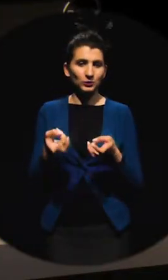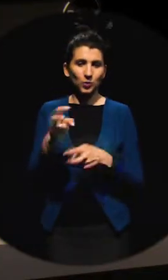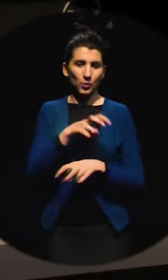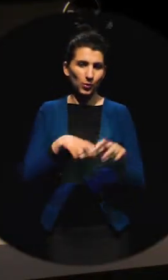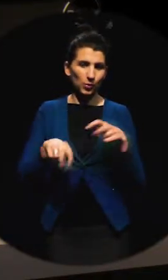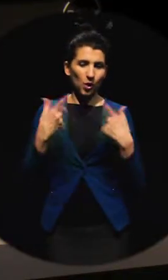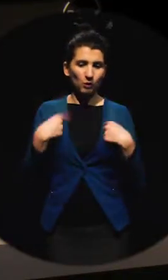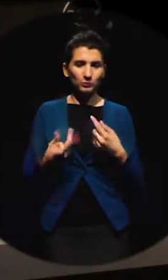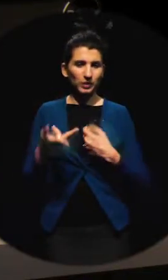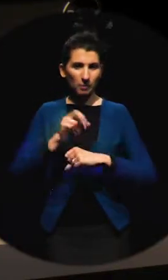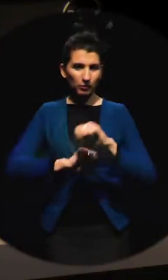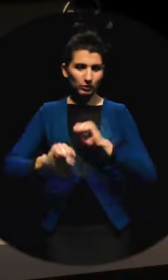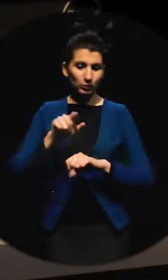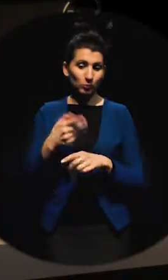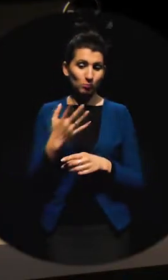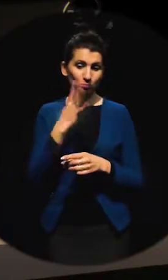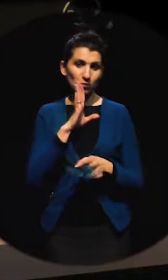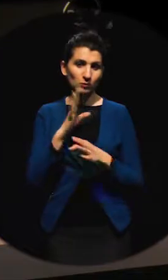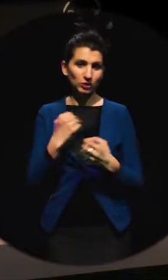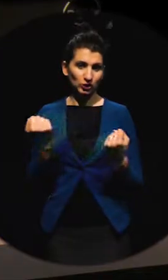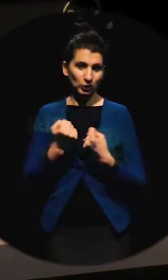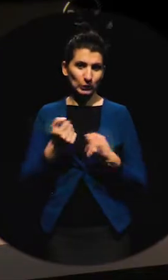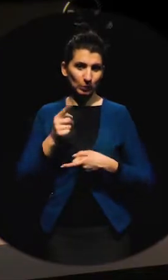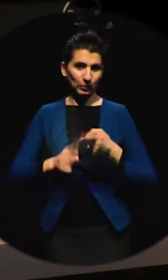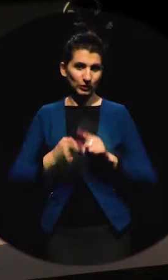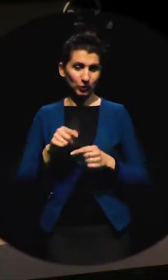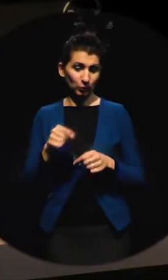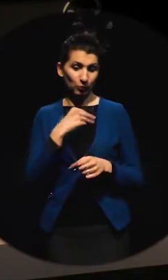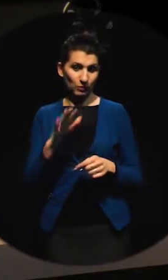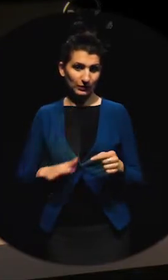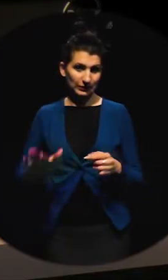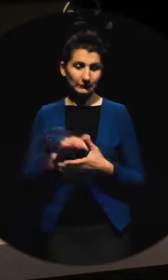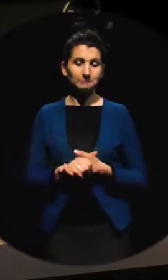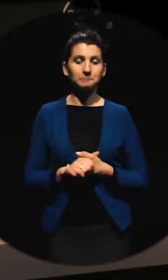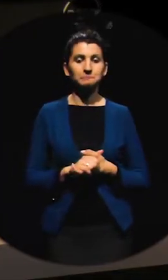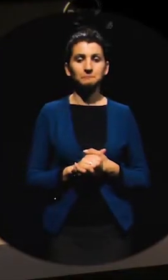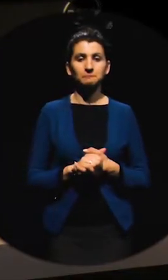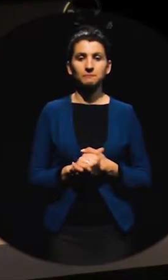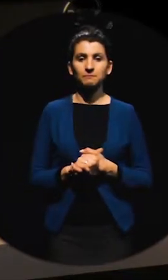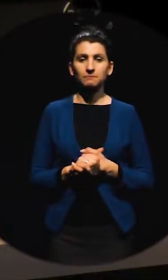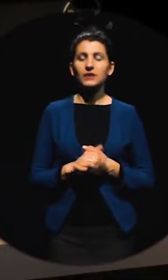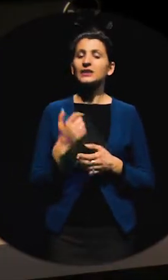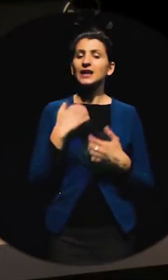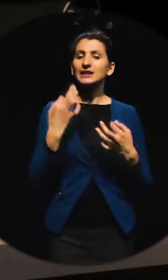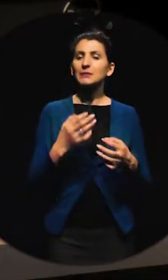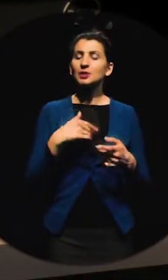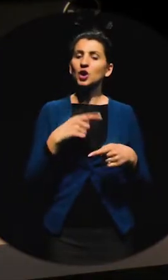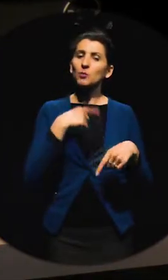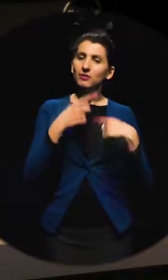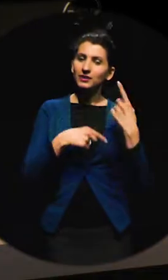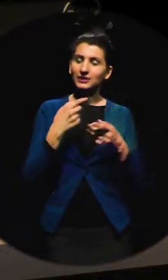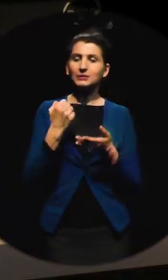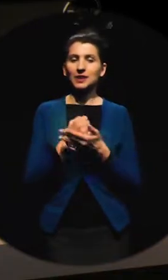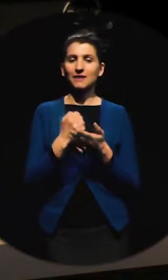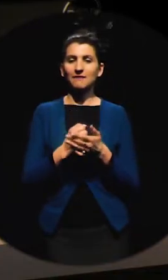niepełnosprawnościami jako wyraźnej siły politycznej. Ja teraz będę wprowadzać już opowieść o spektaklu,